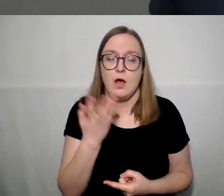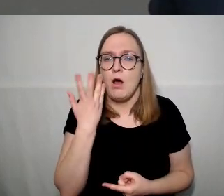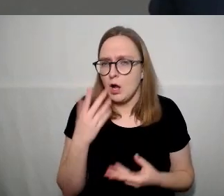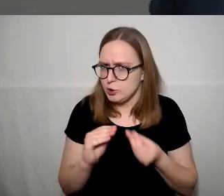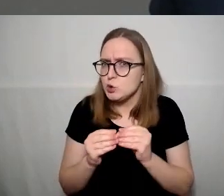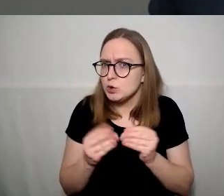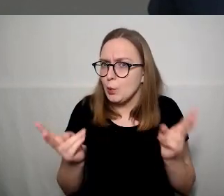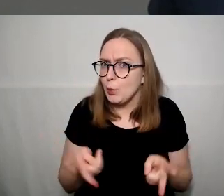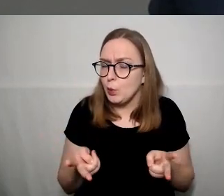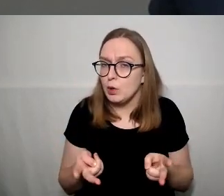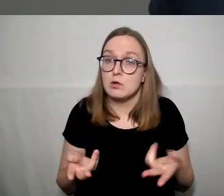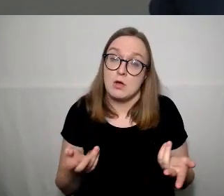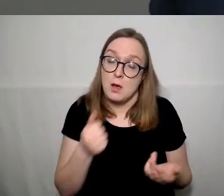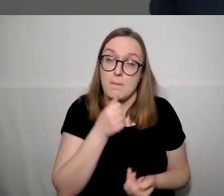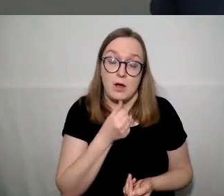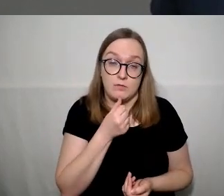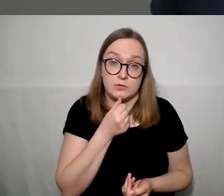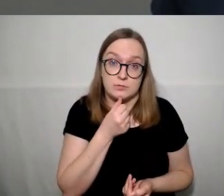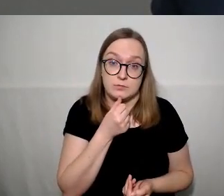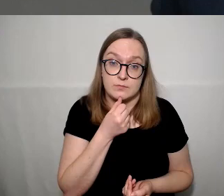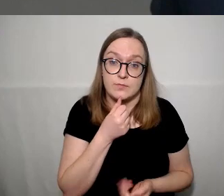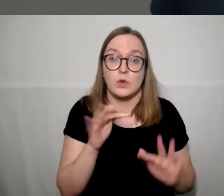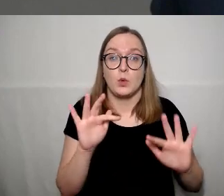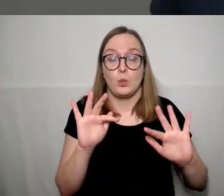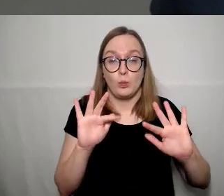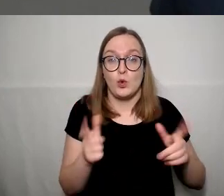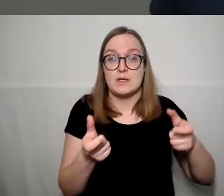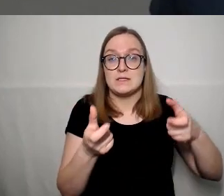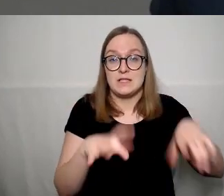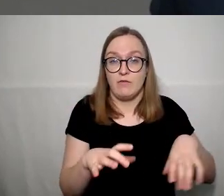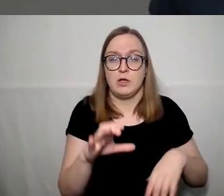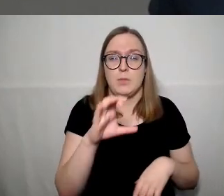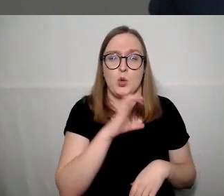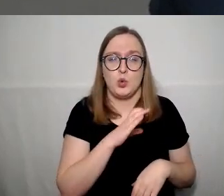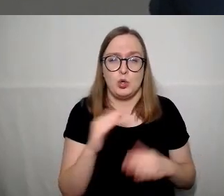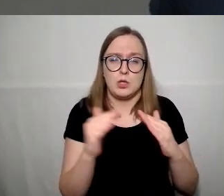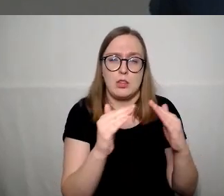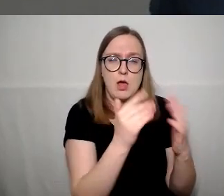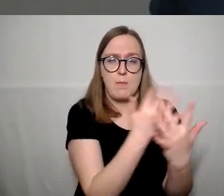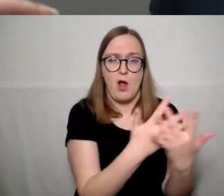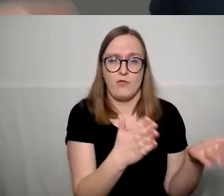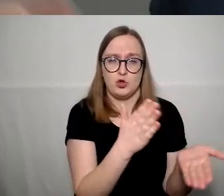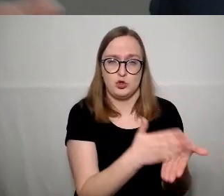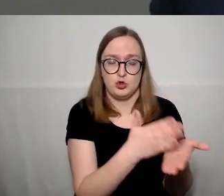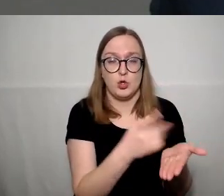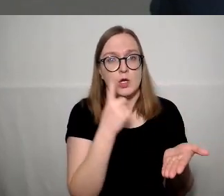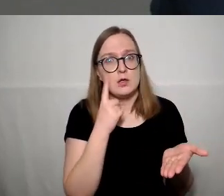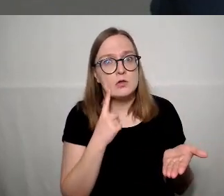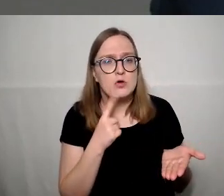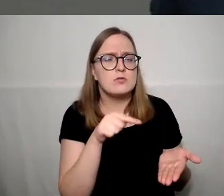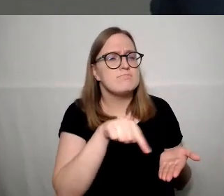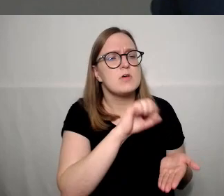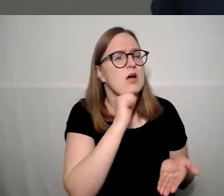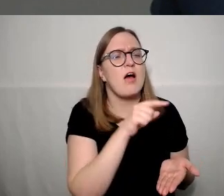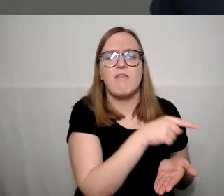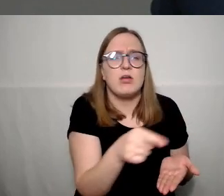pavyzdžiui, įveiklinant Elektrėnų savivaldybės nekilnojimą į turtą, geriausia tokiais svarbiais klausimais, kaip įveiklinant tą